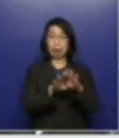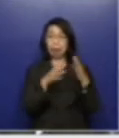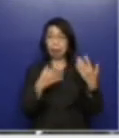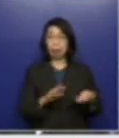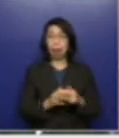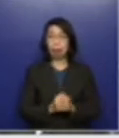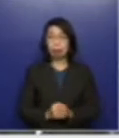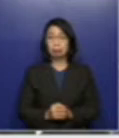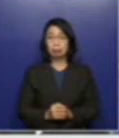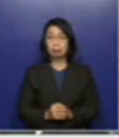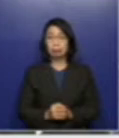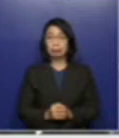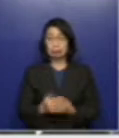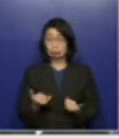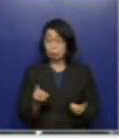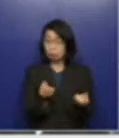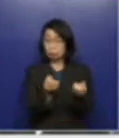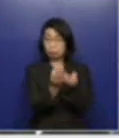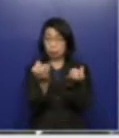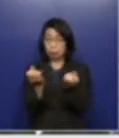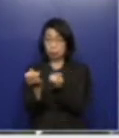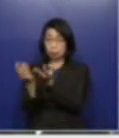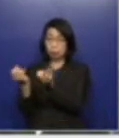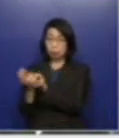ผมยกตัวอย่างท่านประธานครับกระทบไปหมดเลย